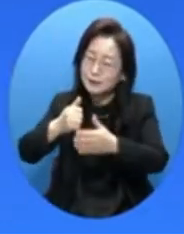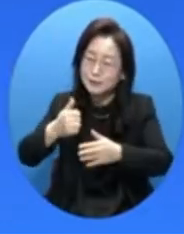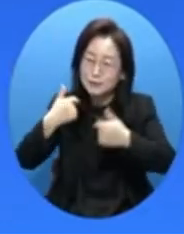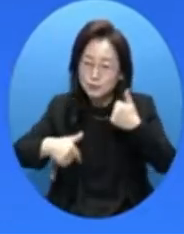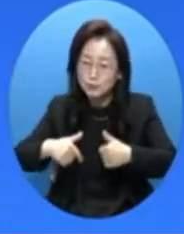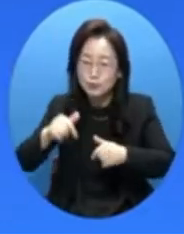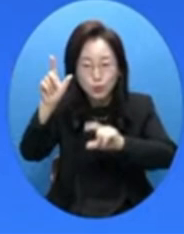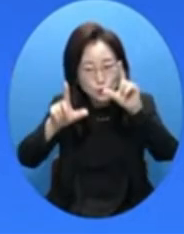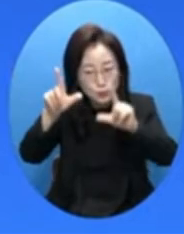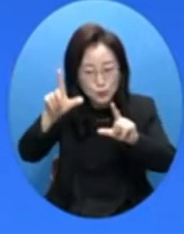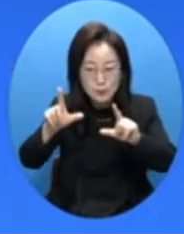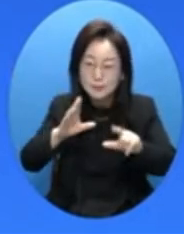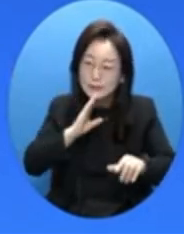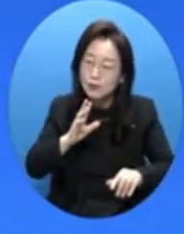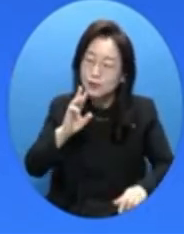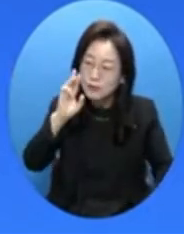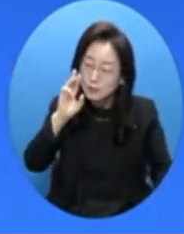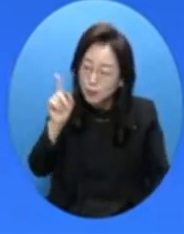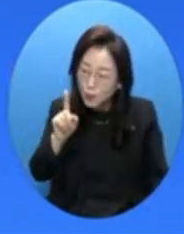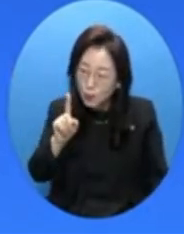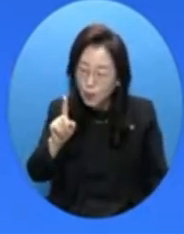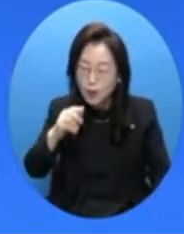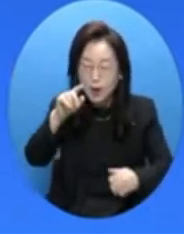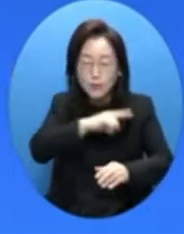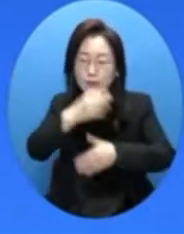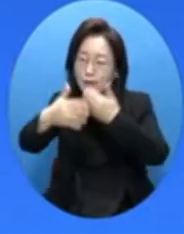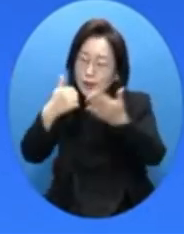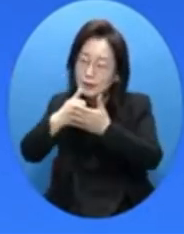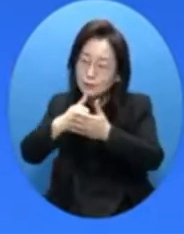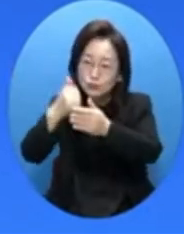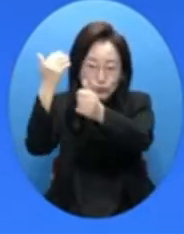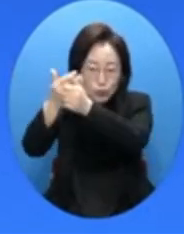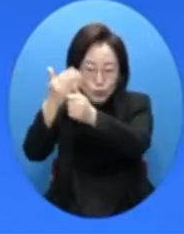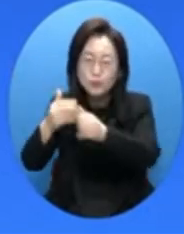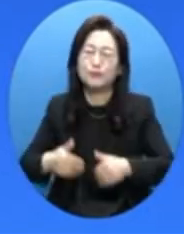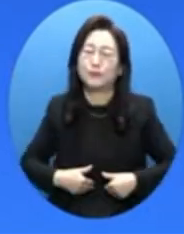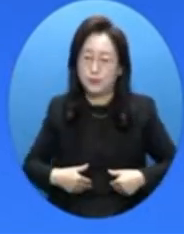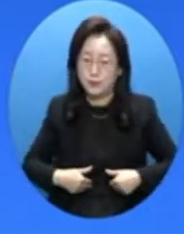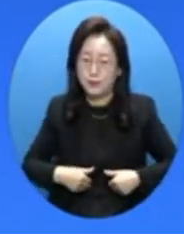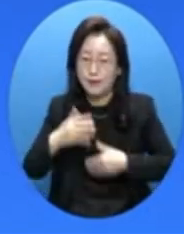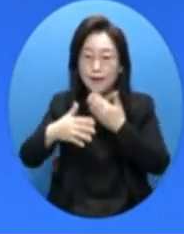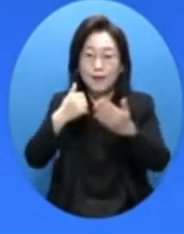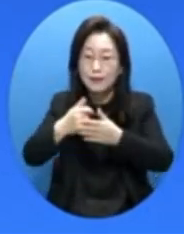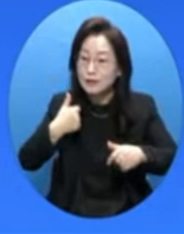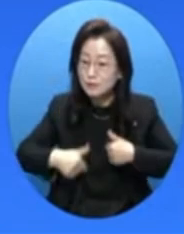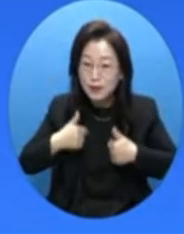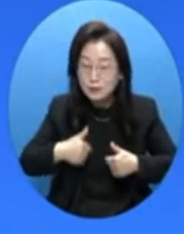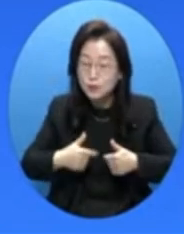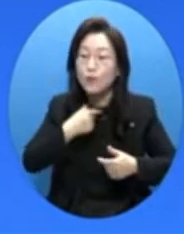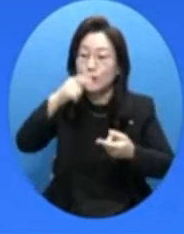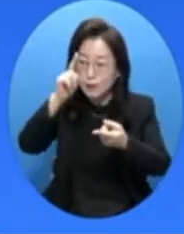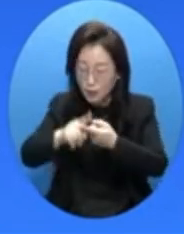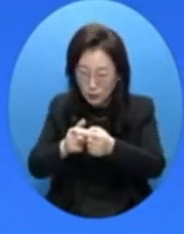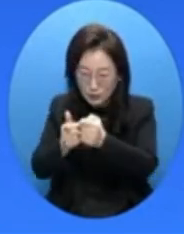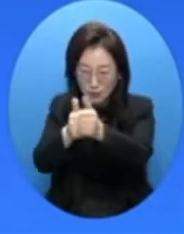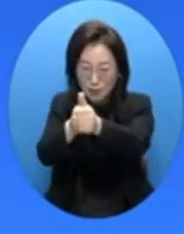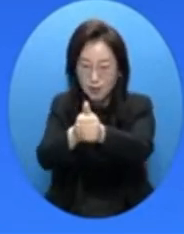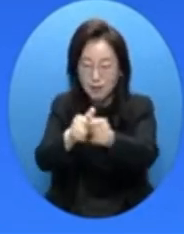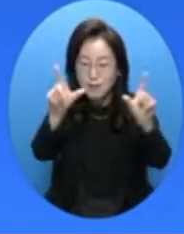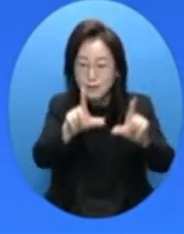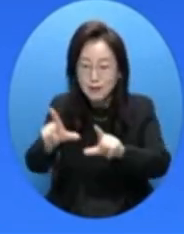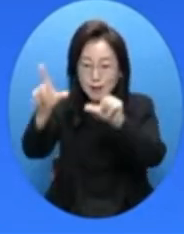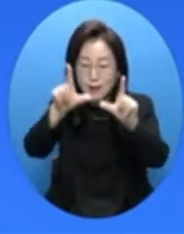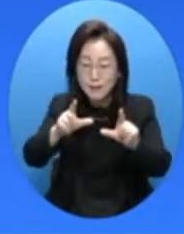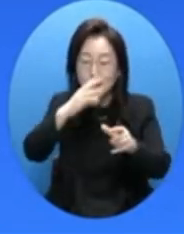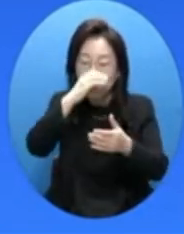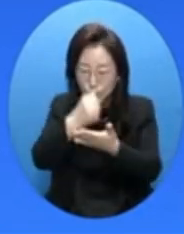일인가 아닌가 먼저 하나님 뜻을 찾아야 되는 것입니다 그때 하나님이 기뻐지는 뜻을 따라가면 그 삶이 형통하게